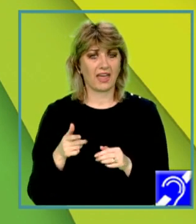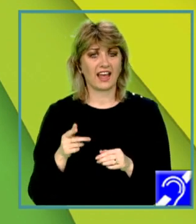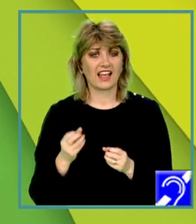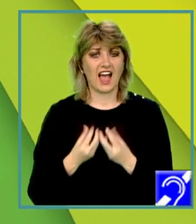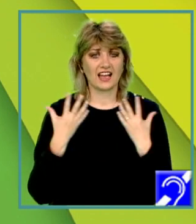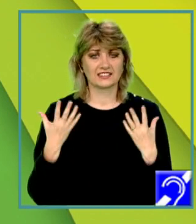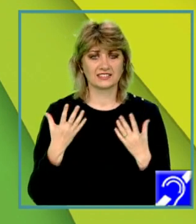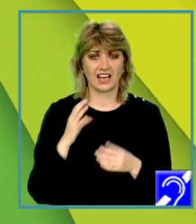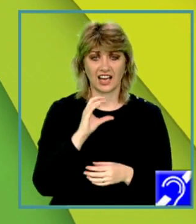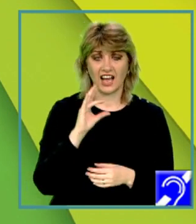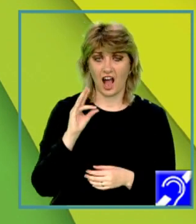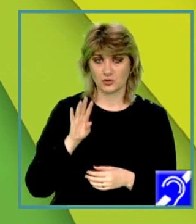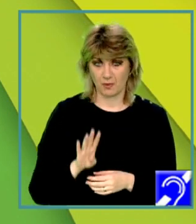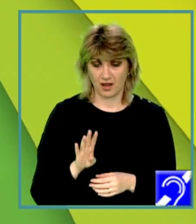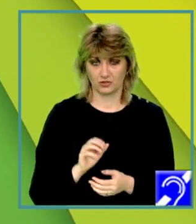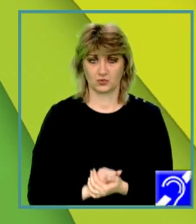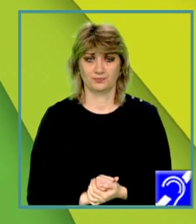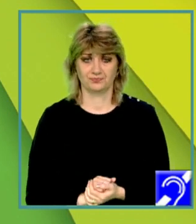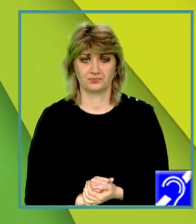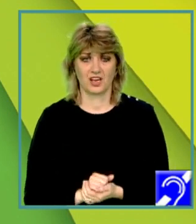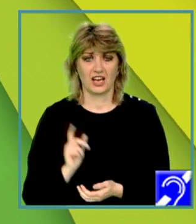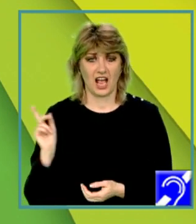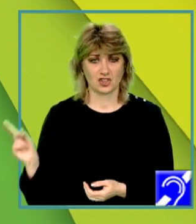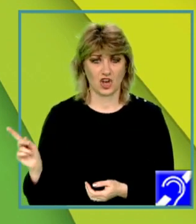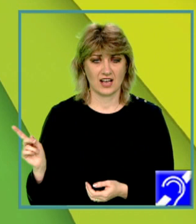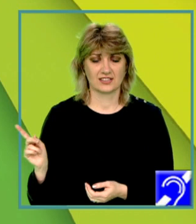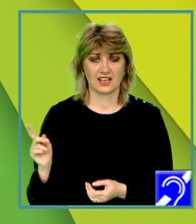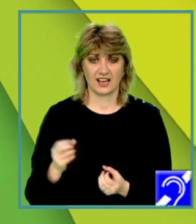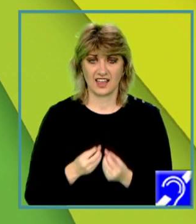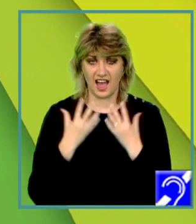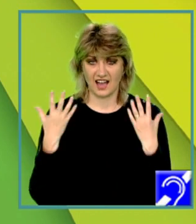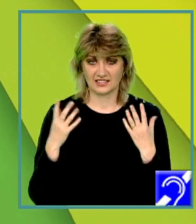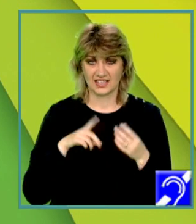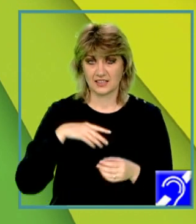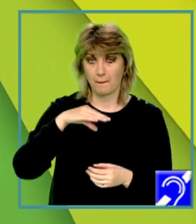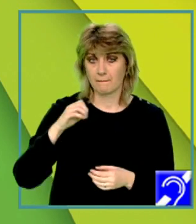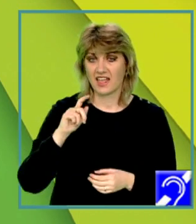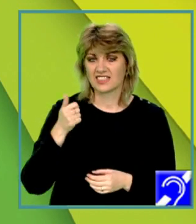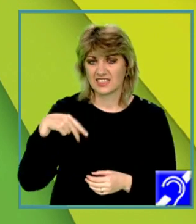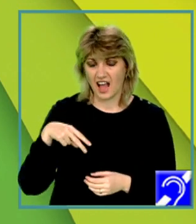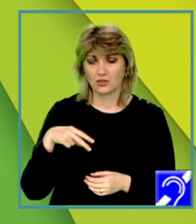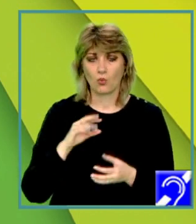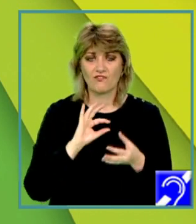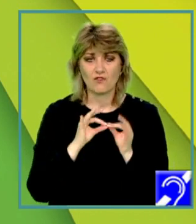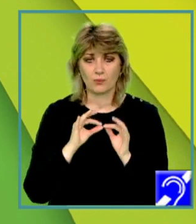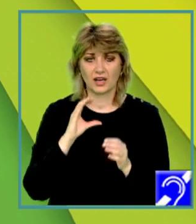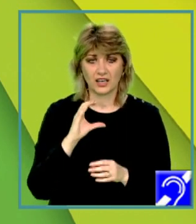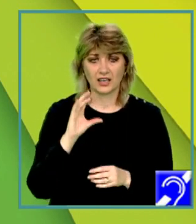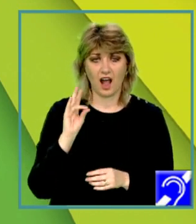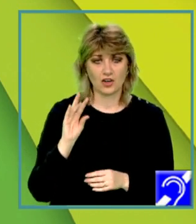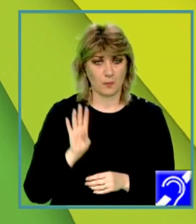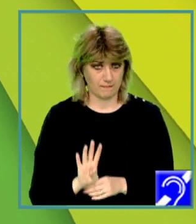de arderea gazului metan în această reacție intră metanul cu formula carbon hidrogen